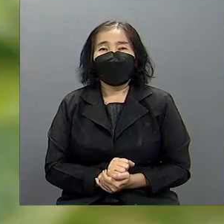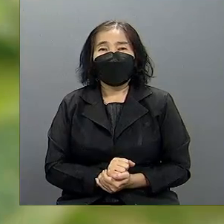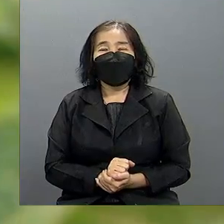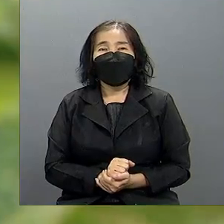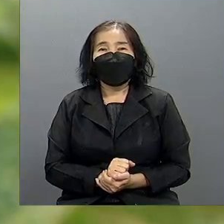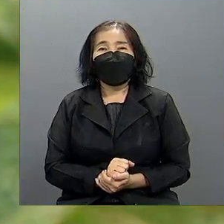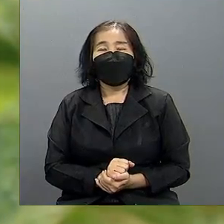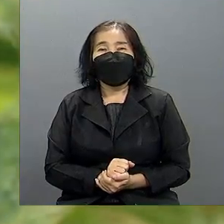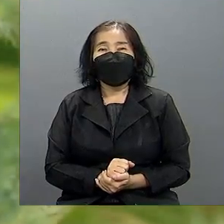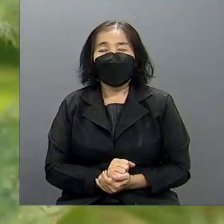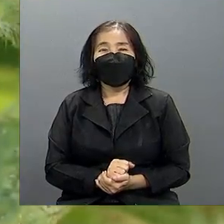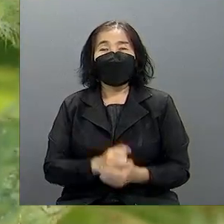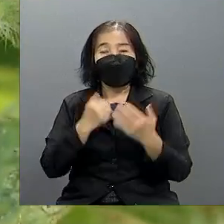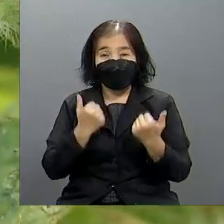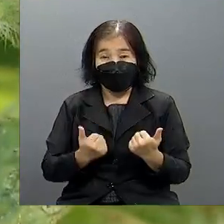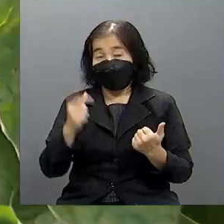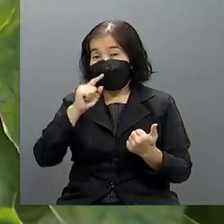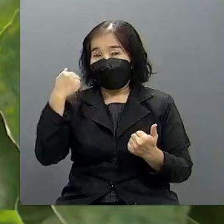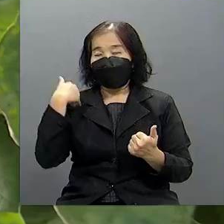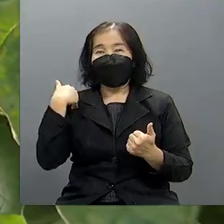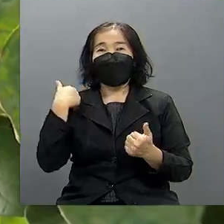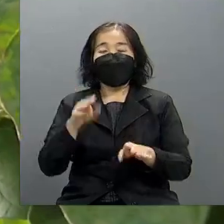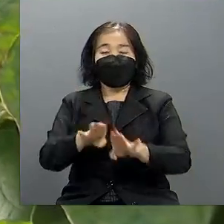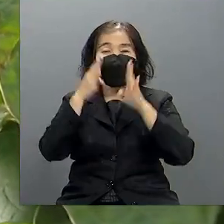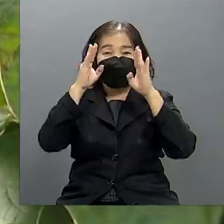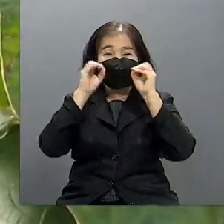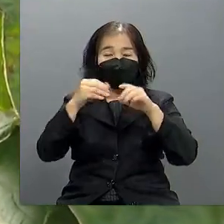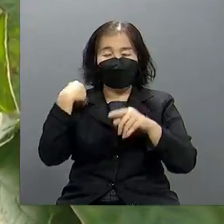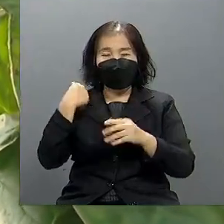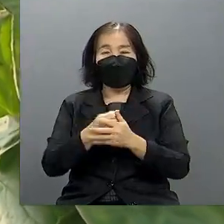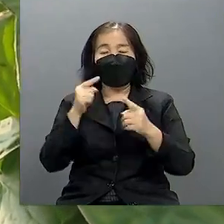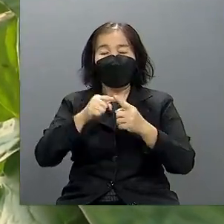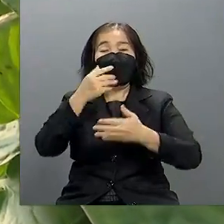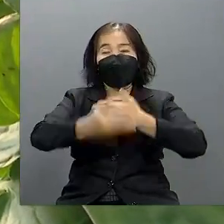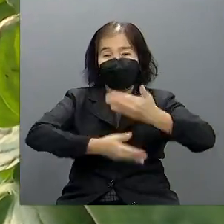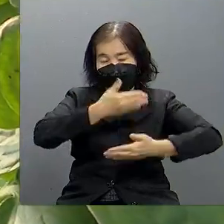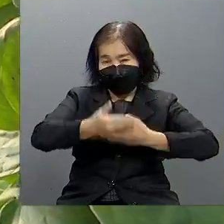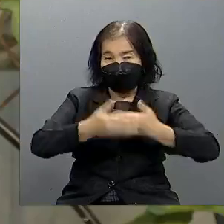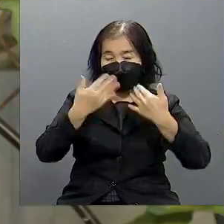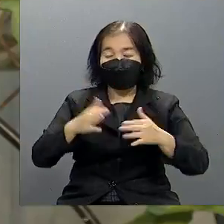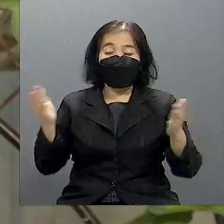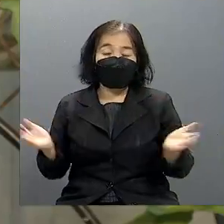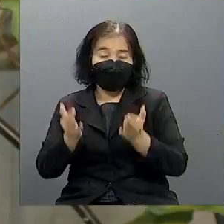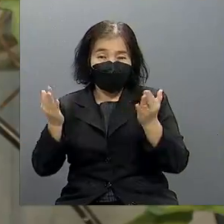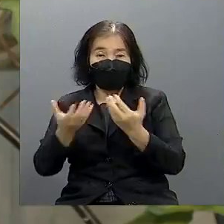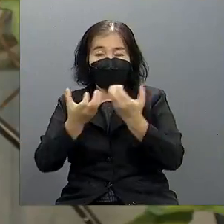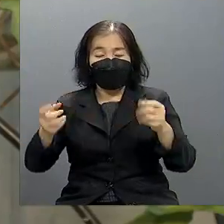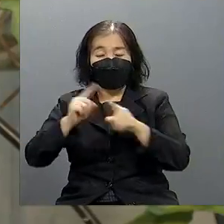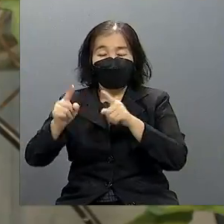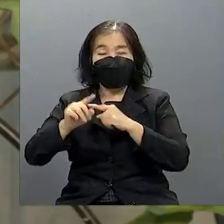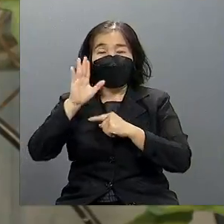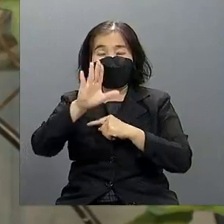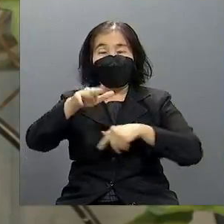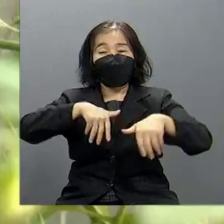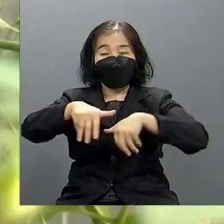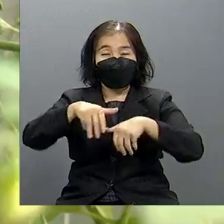ที่นี่นะคะเวลาที่เปิดฟาร์มเราจะขายแล้วก็ส่งเสริมสินค้าทั้งของชุมชนเองแล้วก็เป็นของยังเพื่อนๆยังส